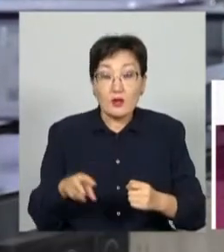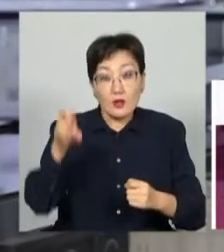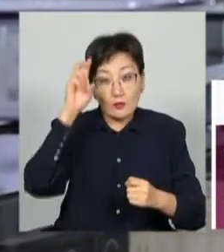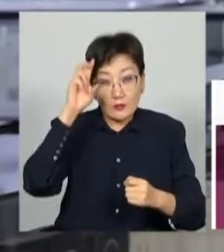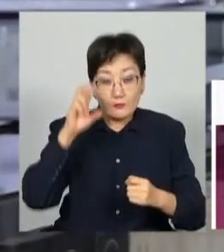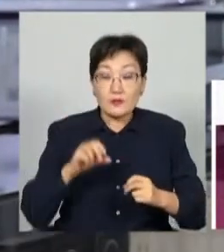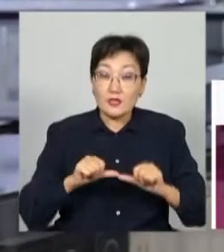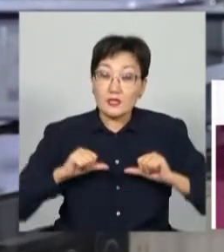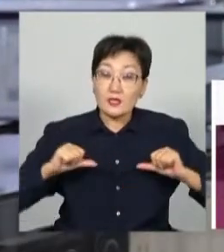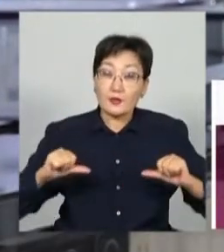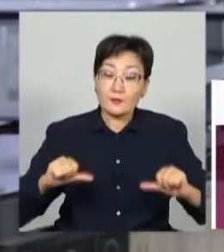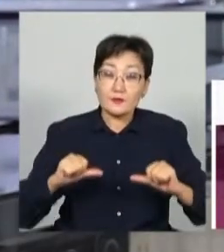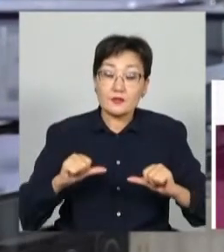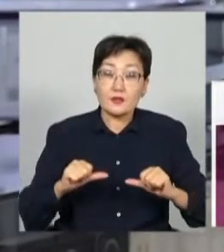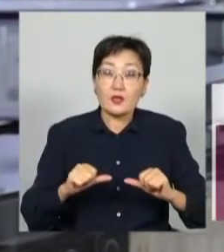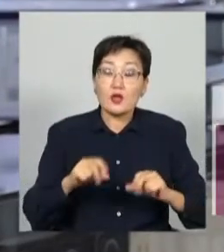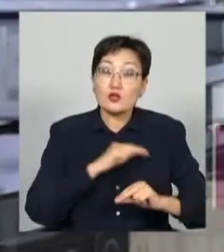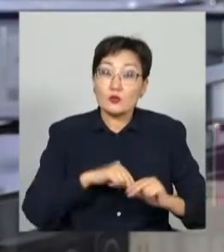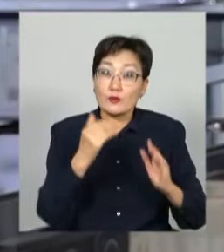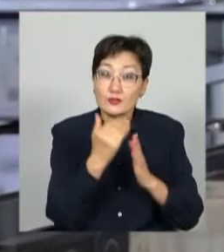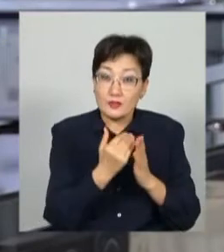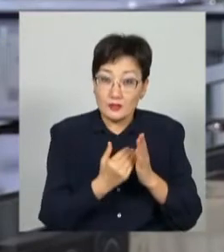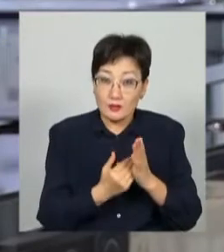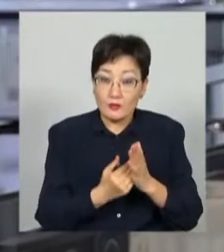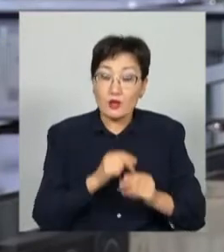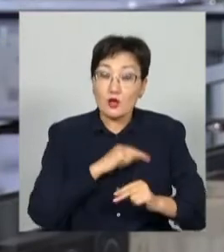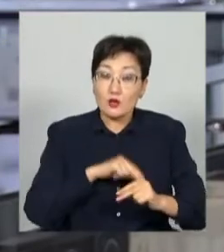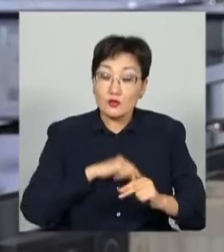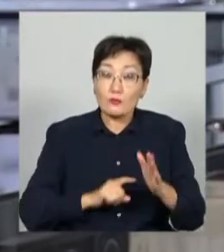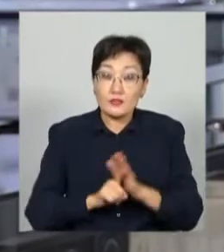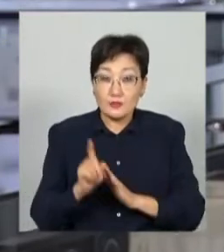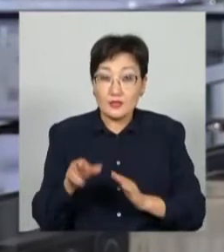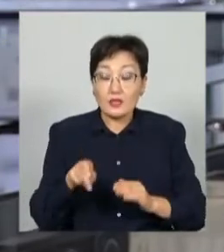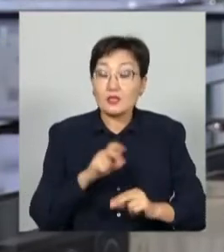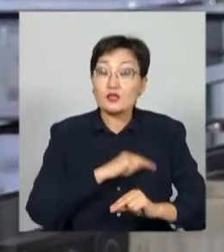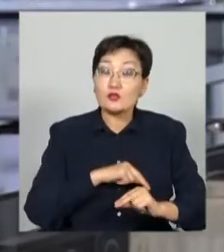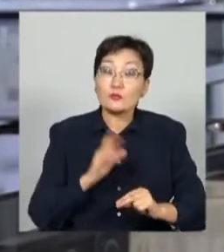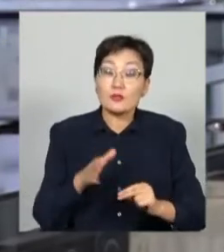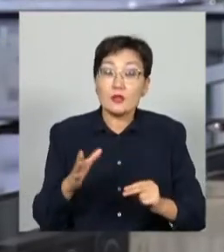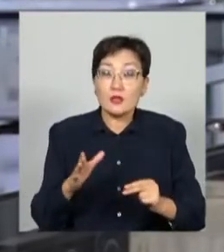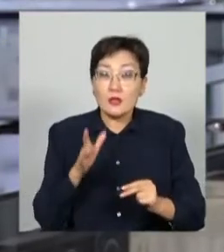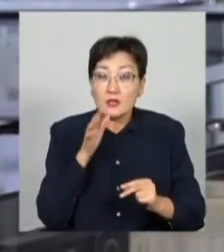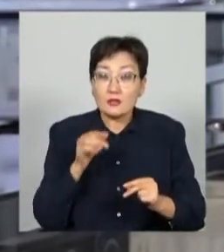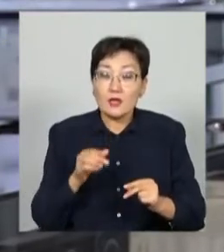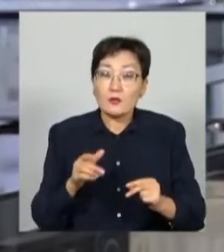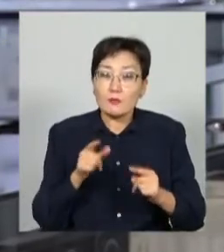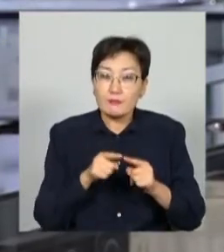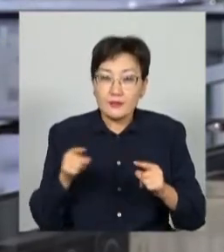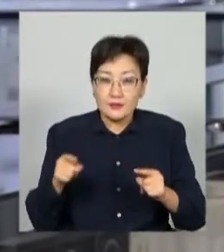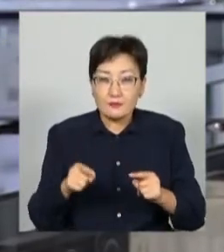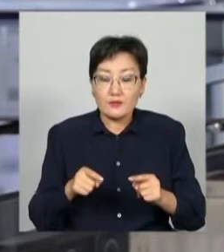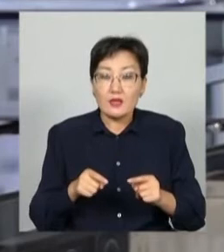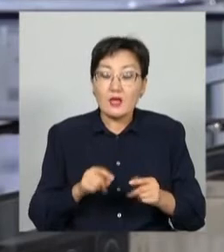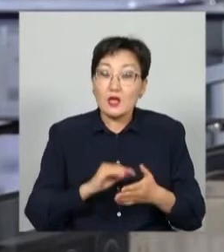tertibi aumaktık komissiya kuruladı äkimşilikte. Ol kalay jumıs deyit, kanday mezinde arzlar karayt, arzlar